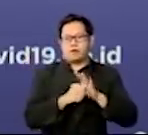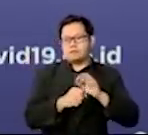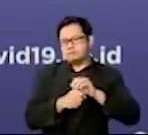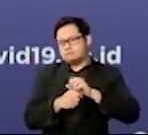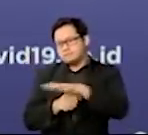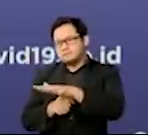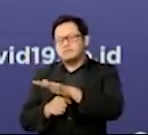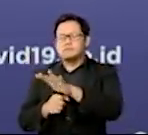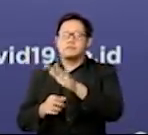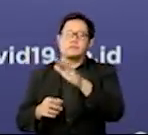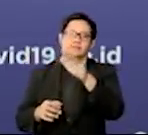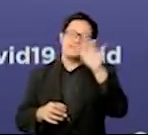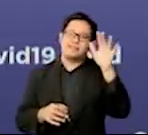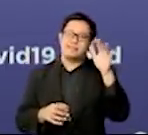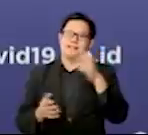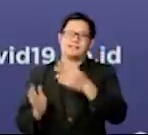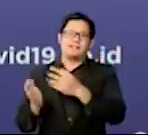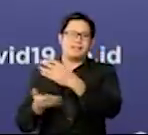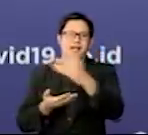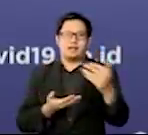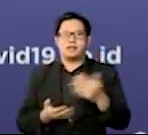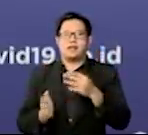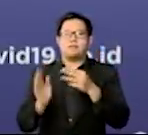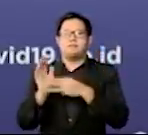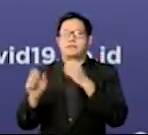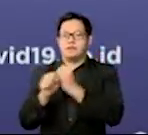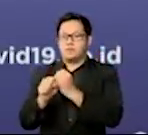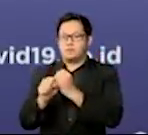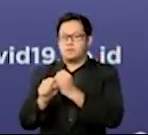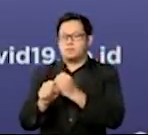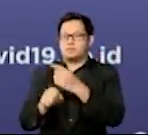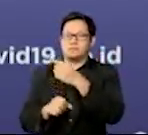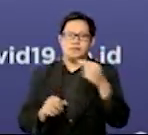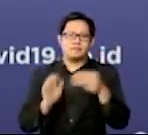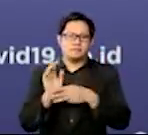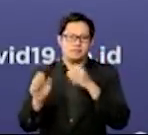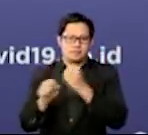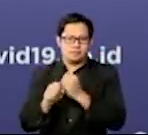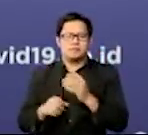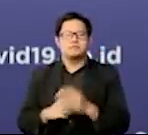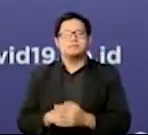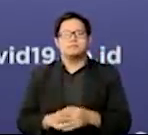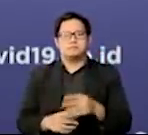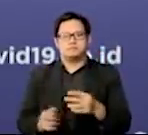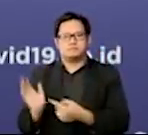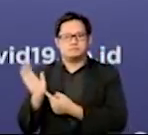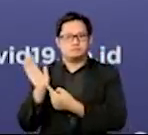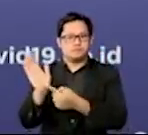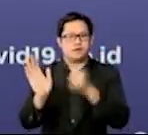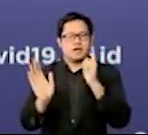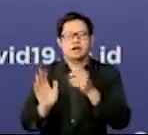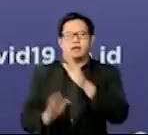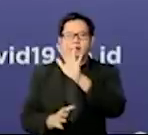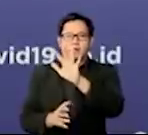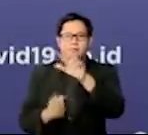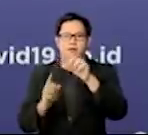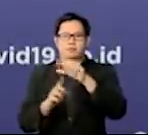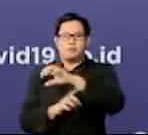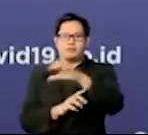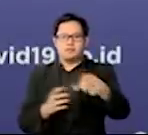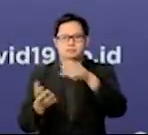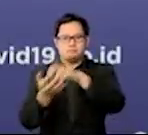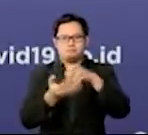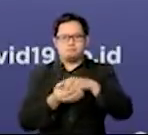gambaran mingguan disini terlihat bahwa ada lima provinsi dengan jumlah